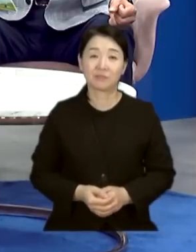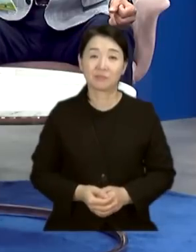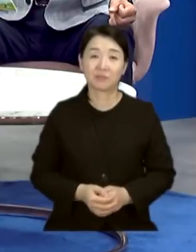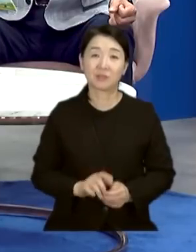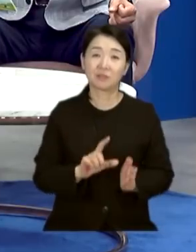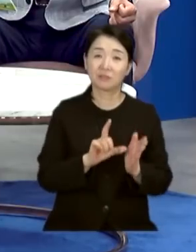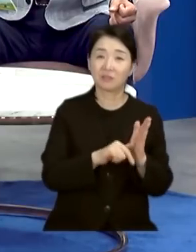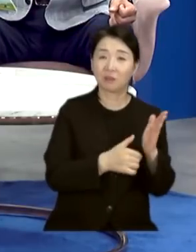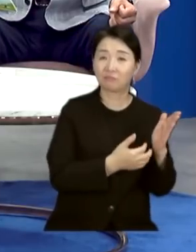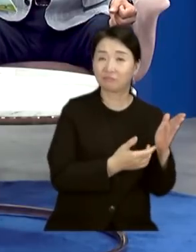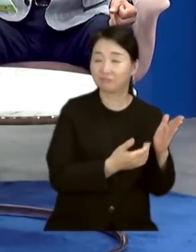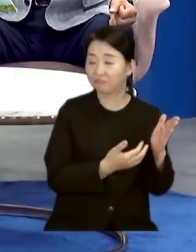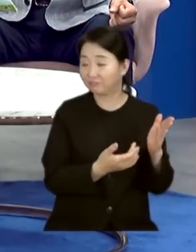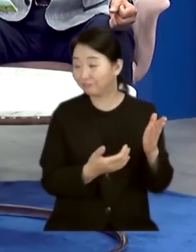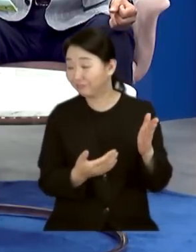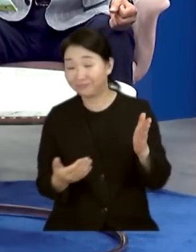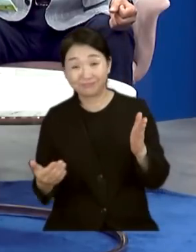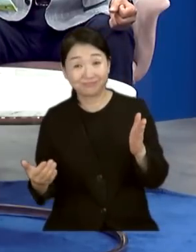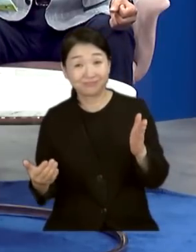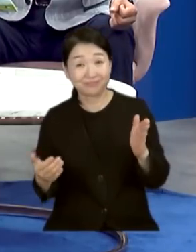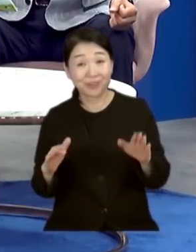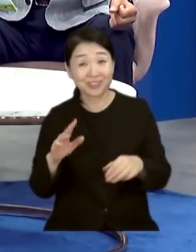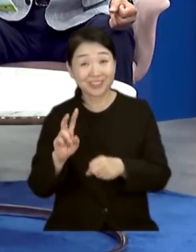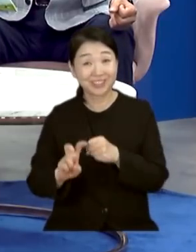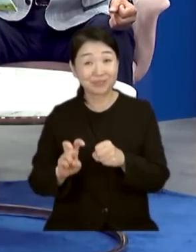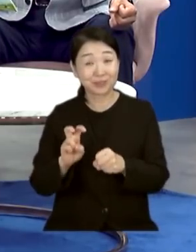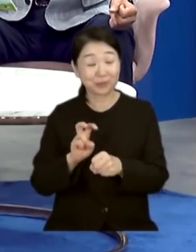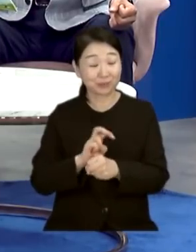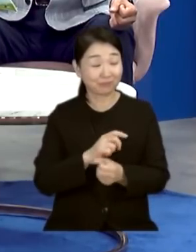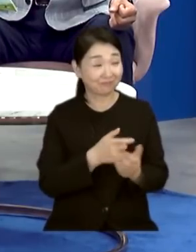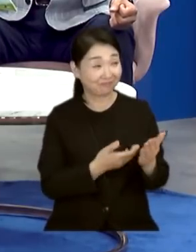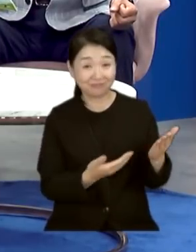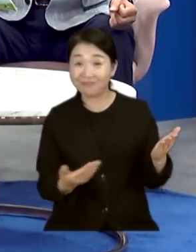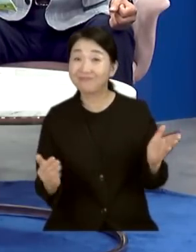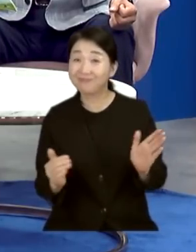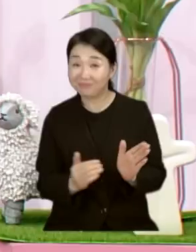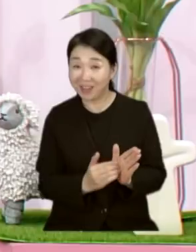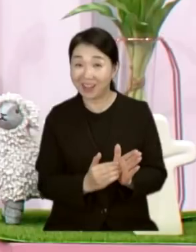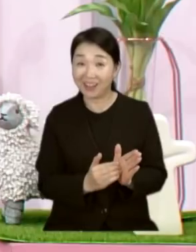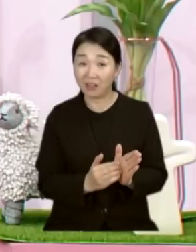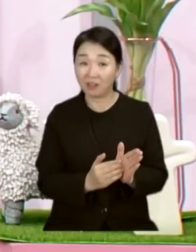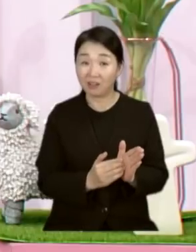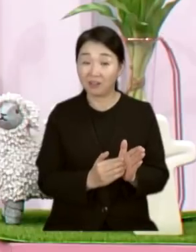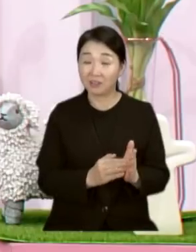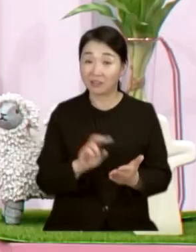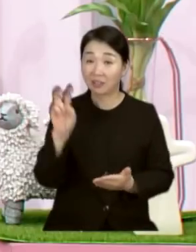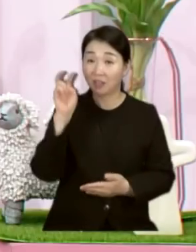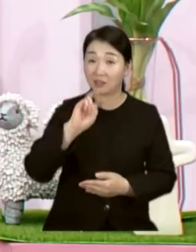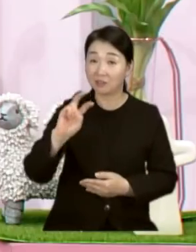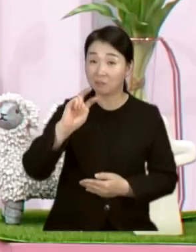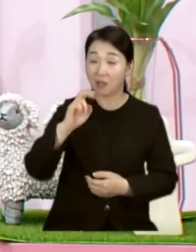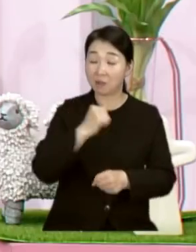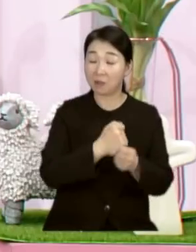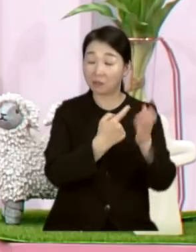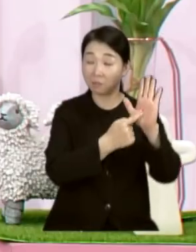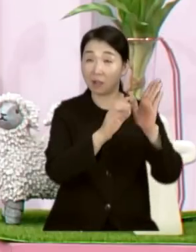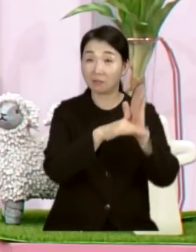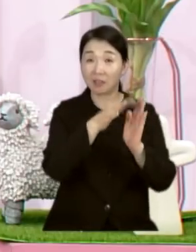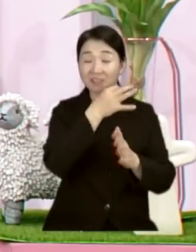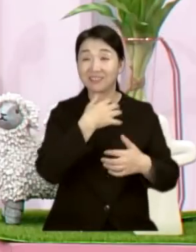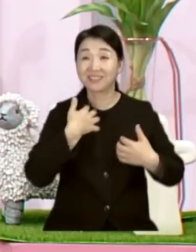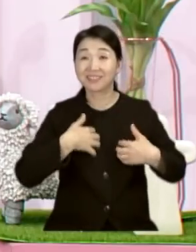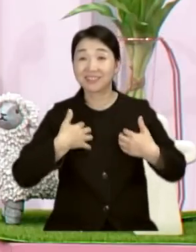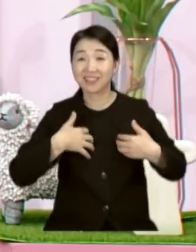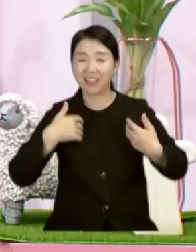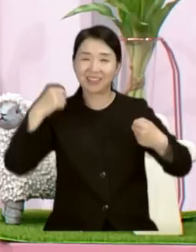근데 이제 시간이 한 이제 뭐 거의 뭐 20년 지나고 나서 제가 음원을 내는데 음원이 굉장히